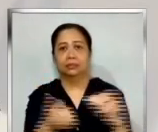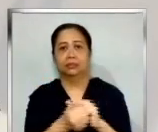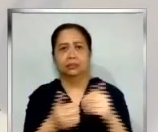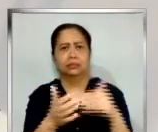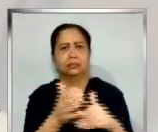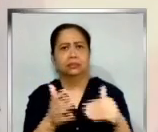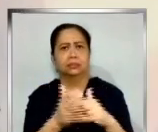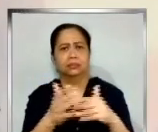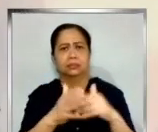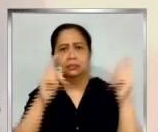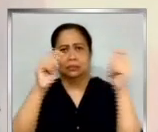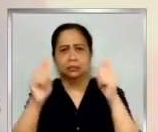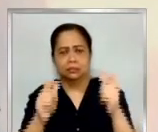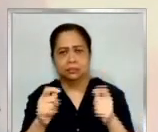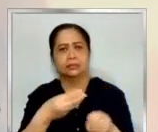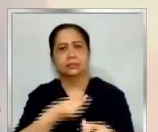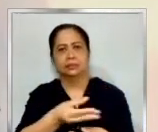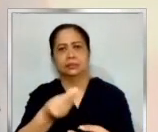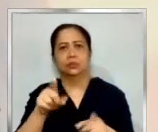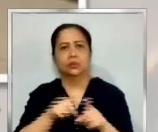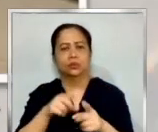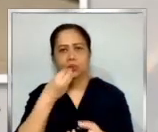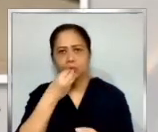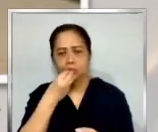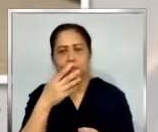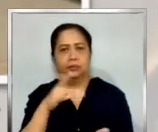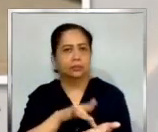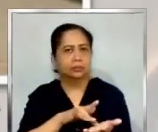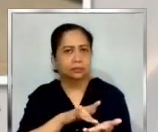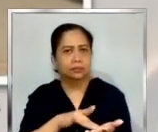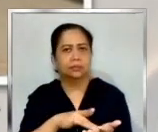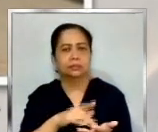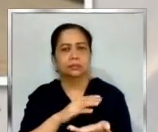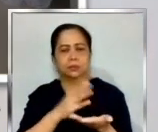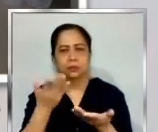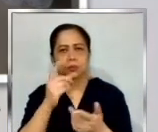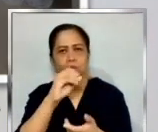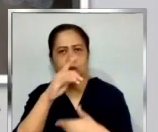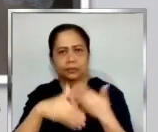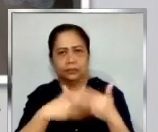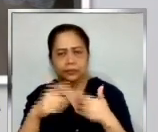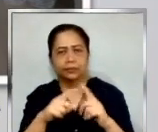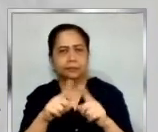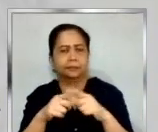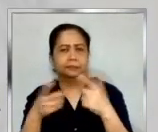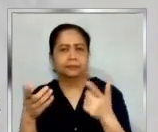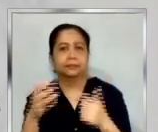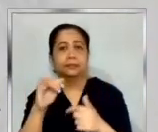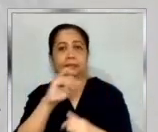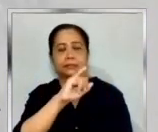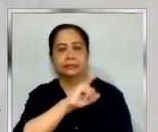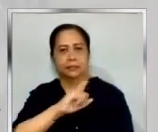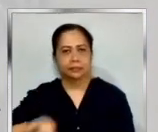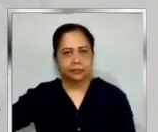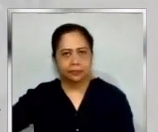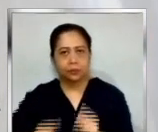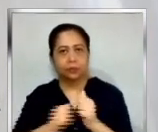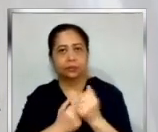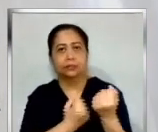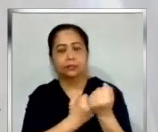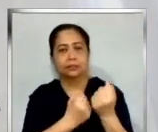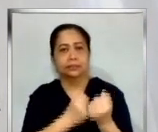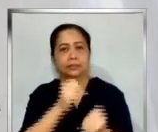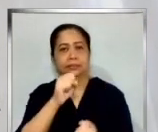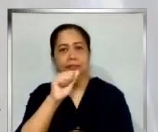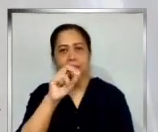bagyo, namigay rin sila ng pagkain, gamot, toiletries at iba pang relief goods sa Isabela sa pakikipagtulungan sa San Beda Alabang